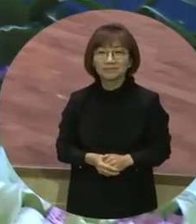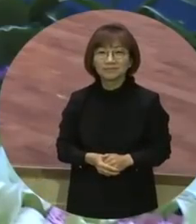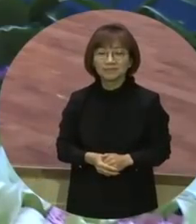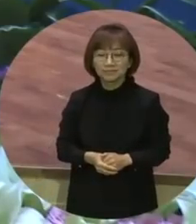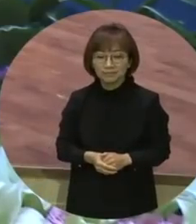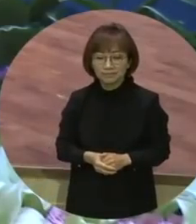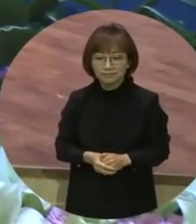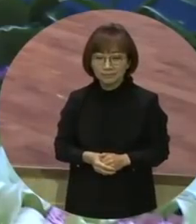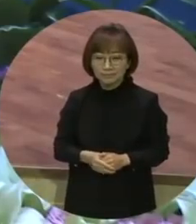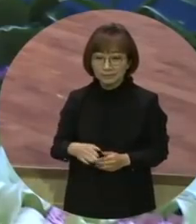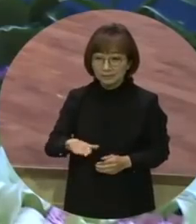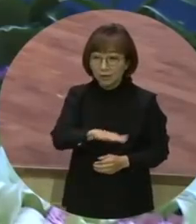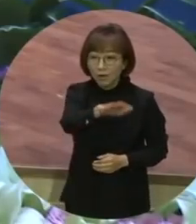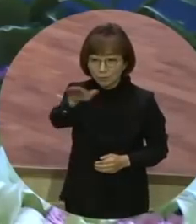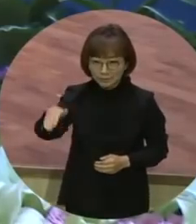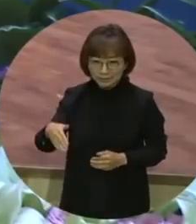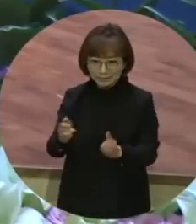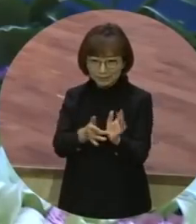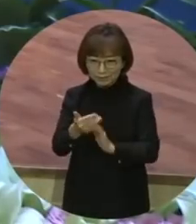제작 공동체인 줄로 믿습니다.